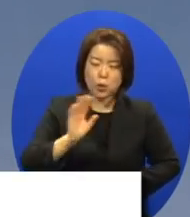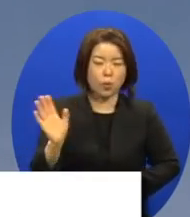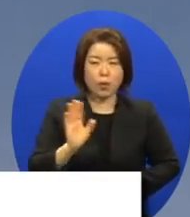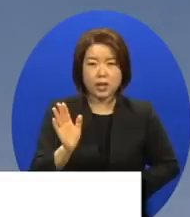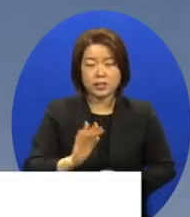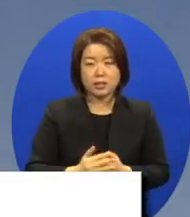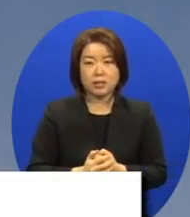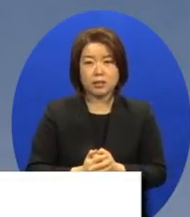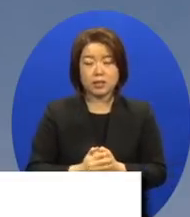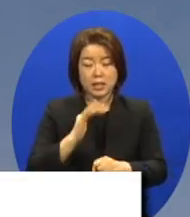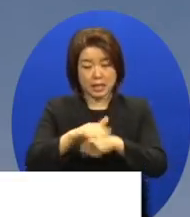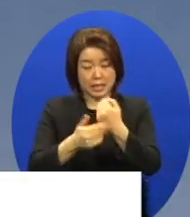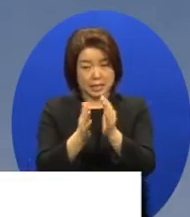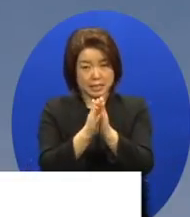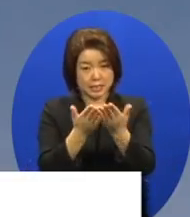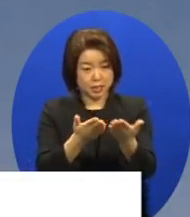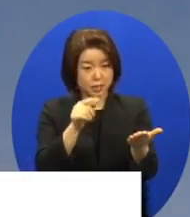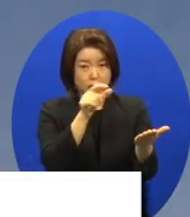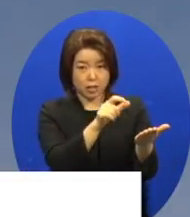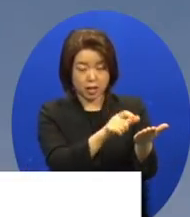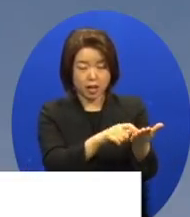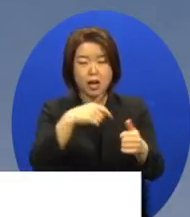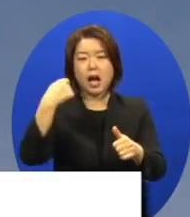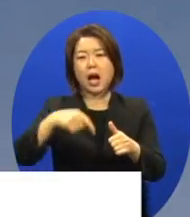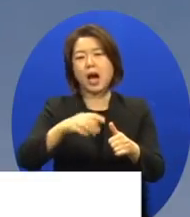성경이 말하는 가르침입니다